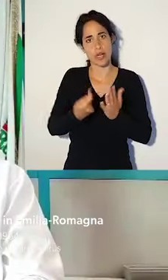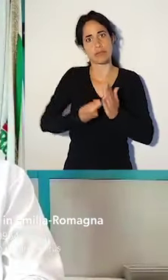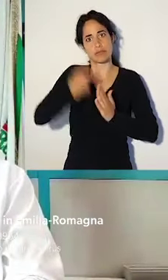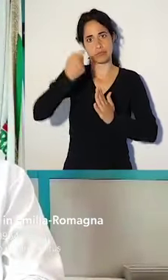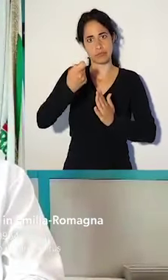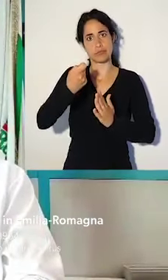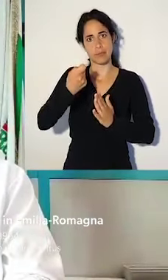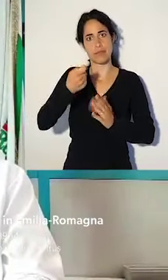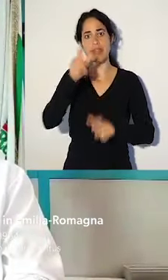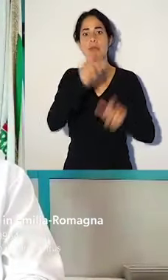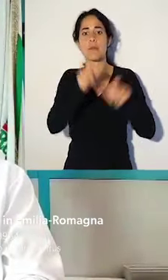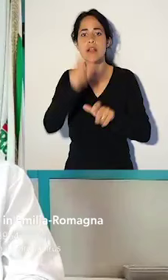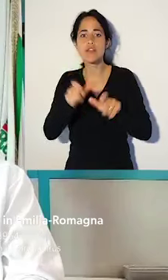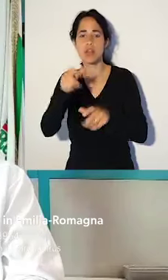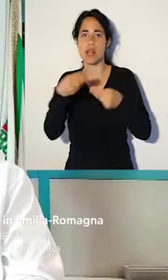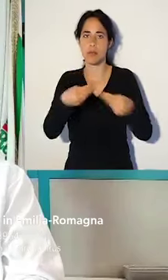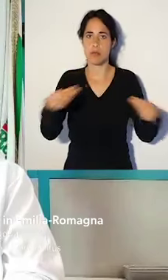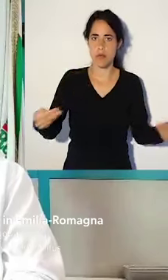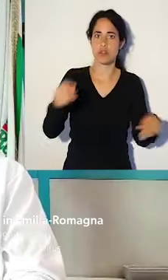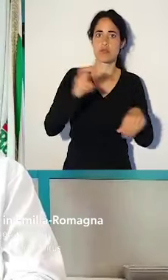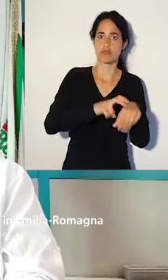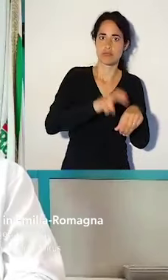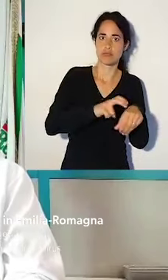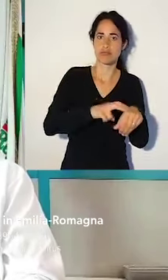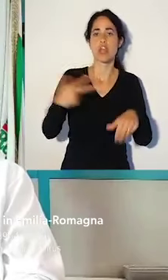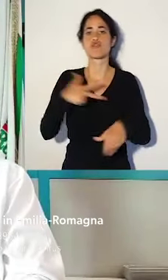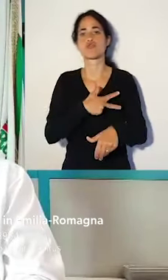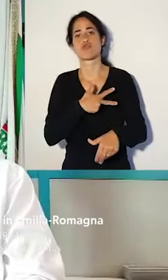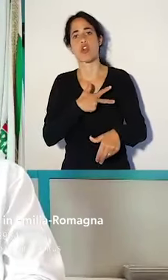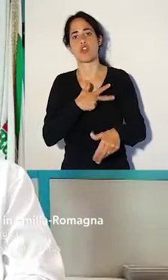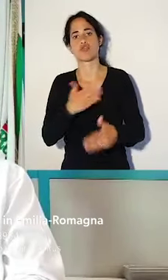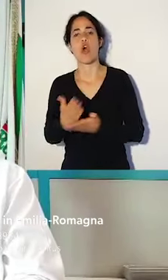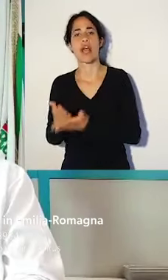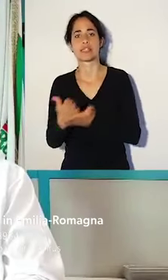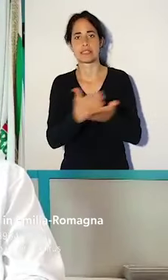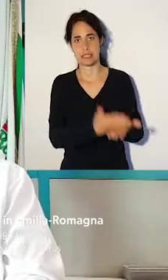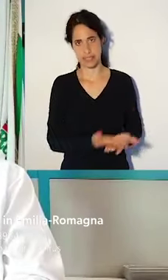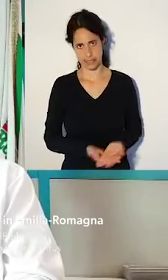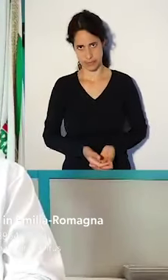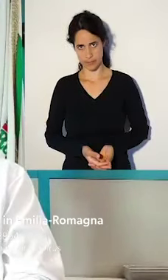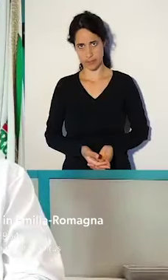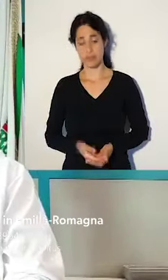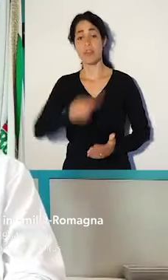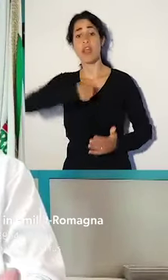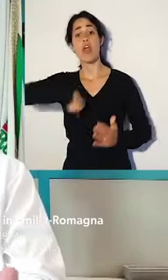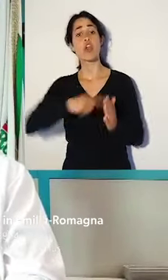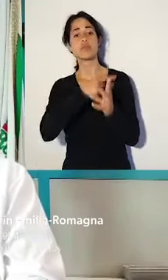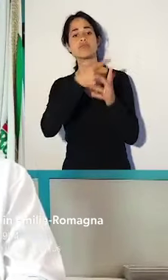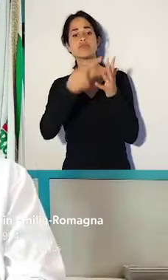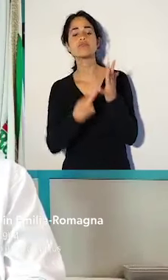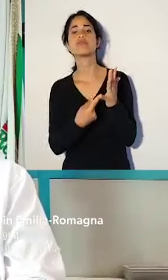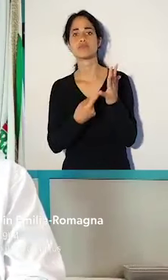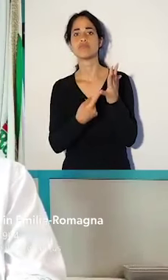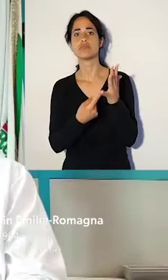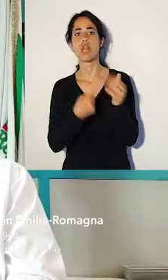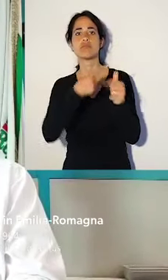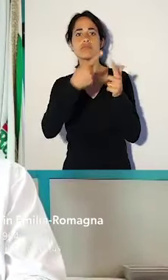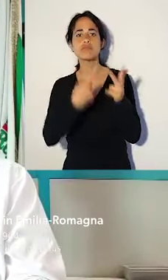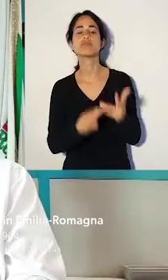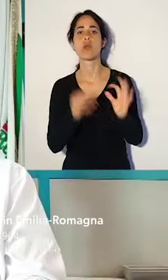personale medico-sanitario e socio-assistenziale. Queste sono le nostre priorità, sono le priorità dei